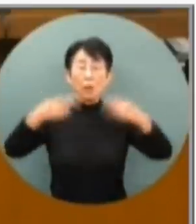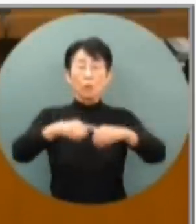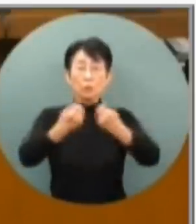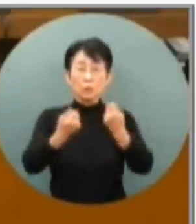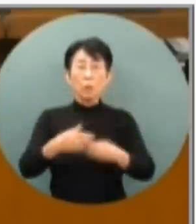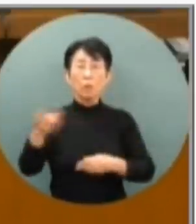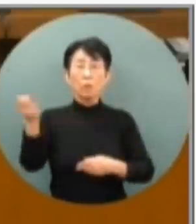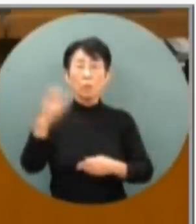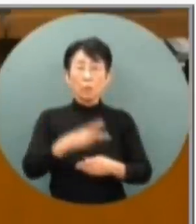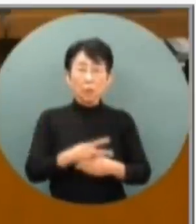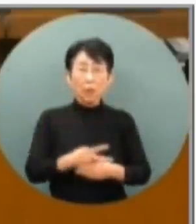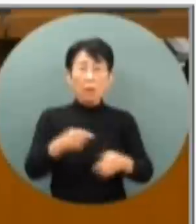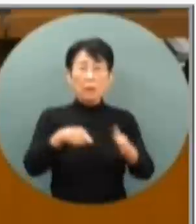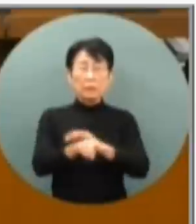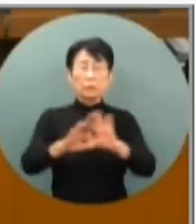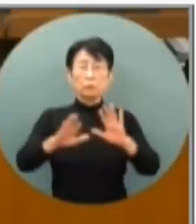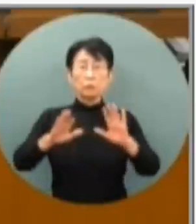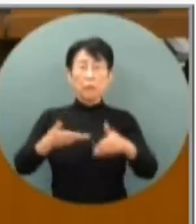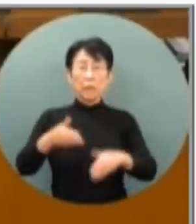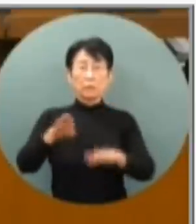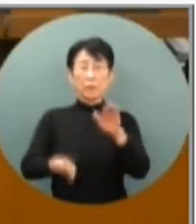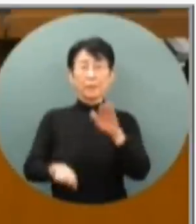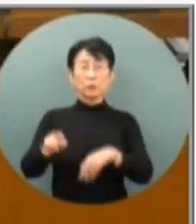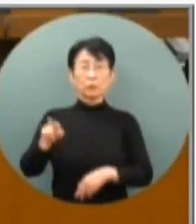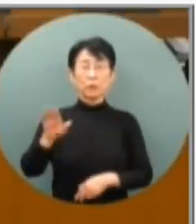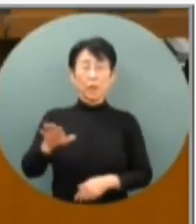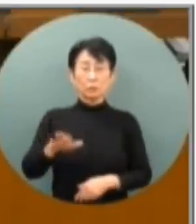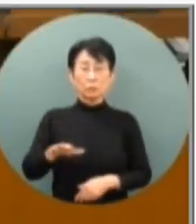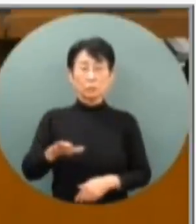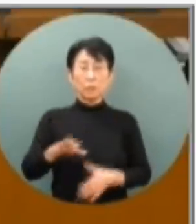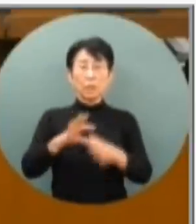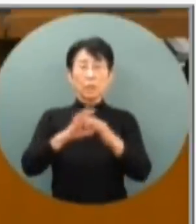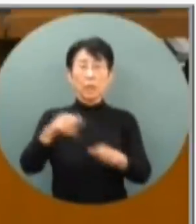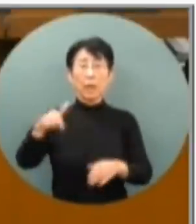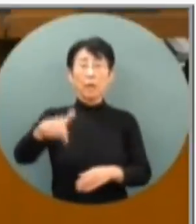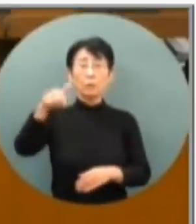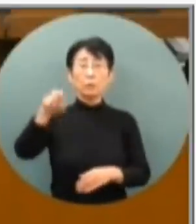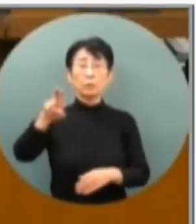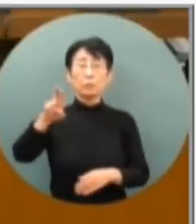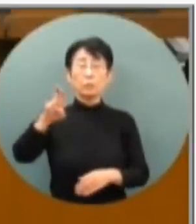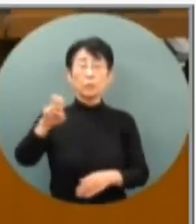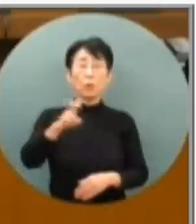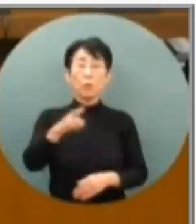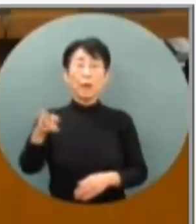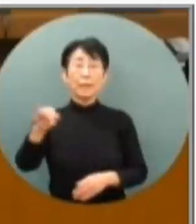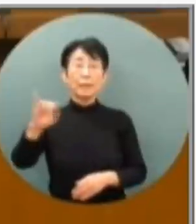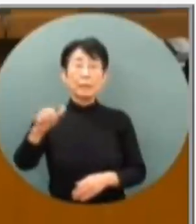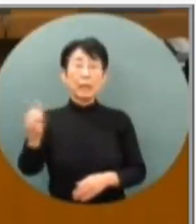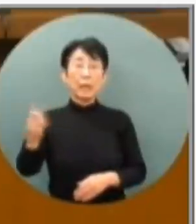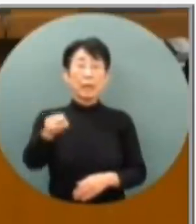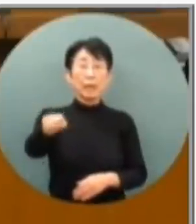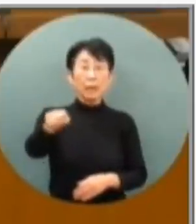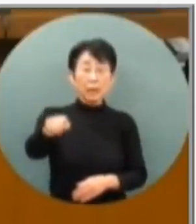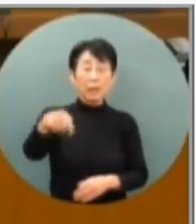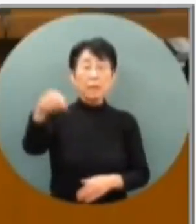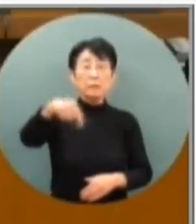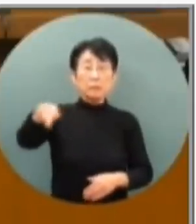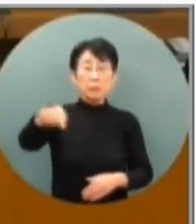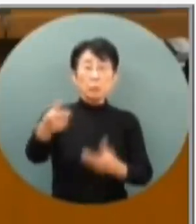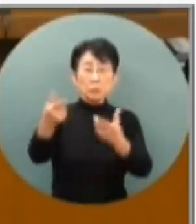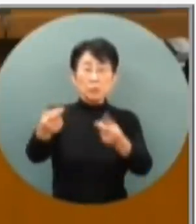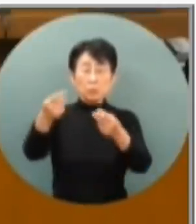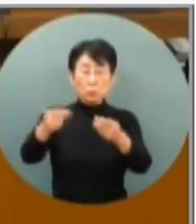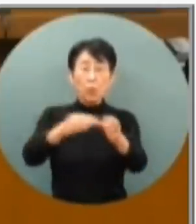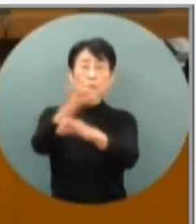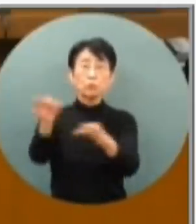差別でありまして、やはり、プロバイダーも、そこは 当然ながら配慮した運用をしなければいけないと思う